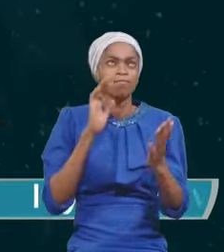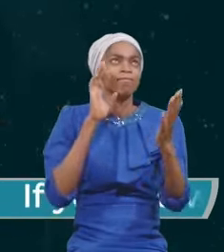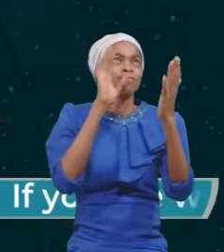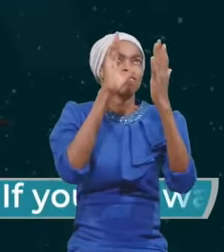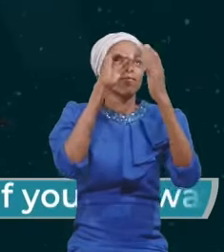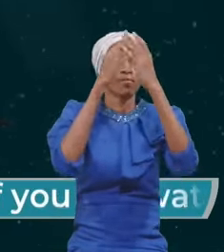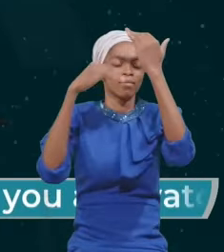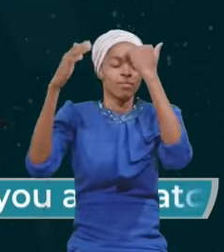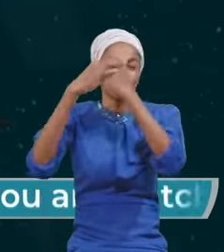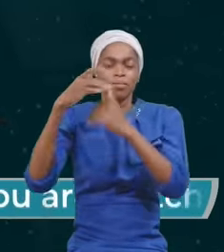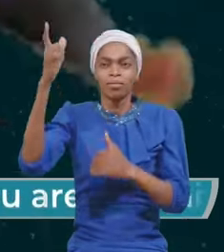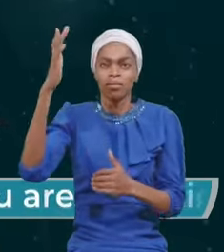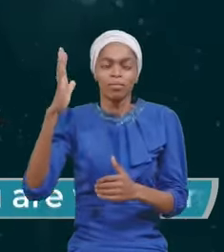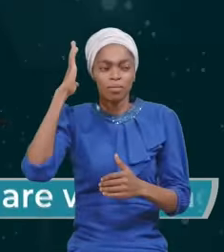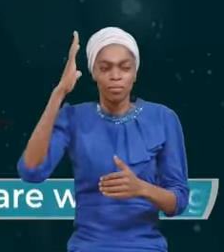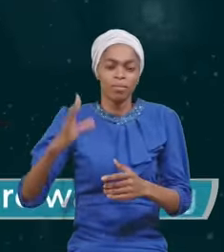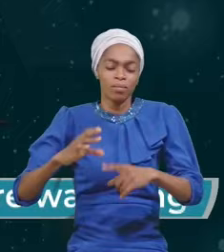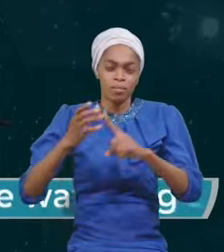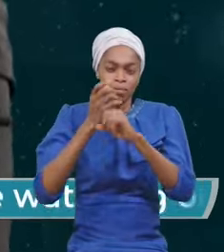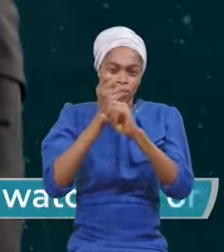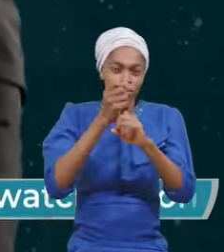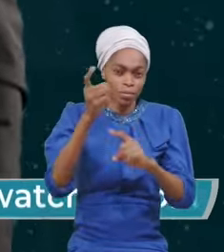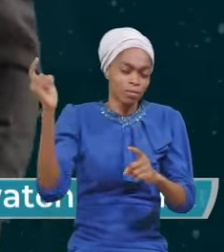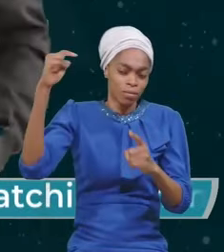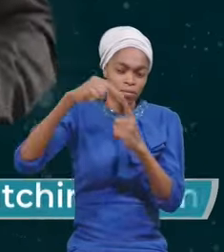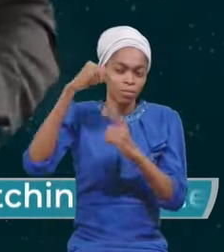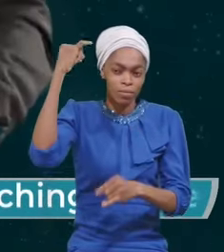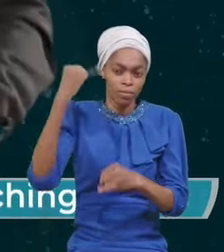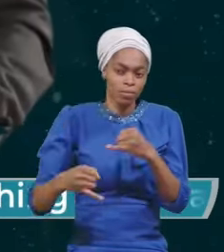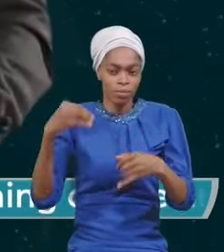The Lord will hold you to the end in Jesus' name.